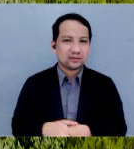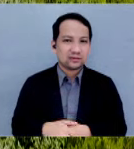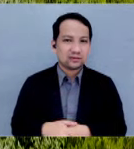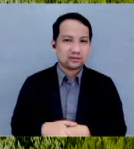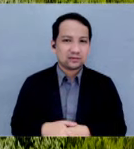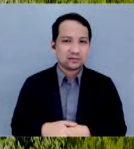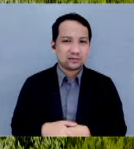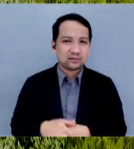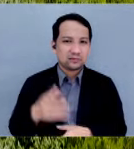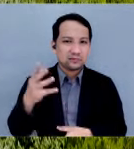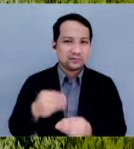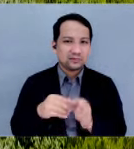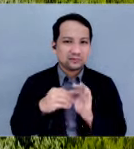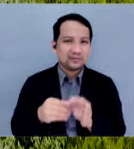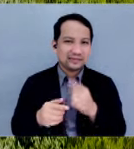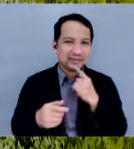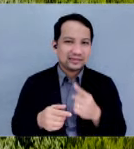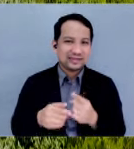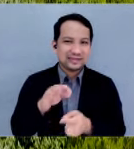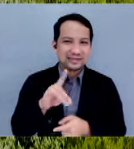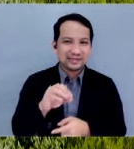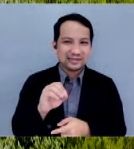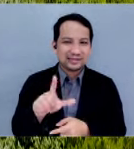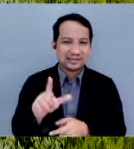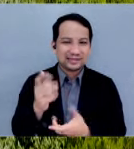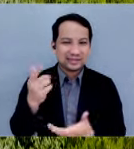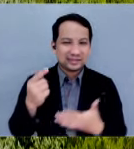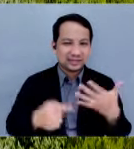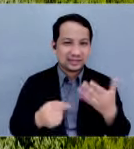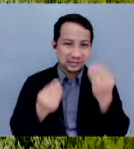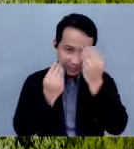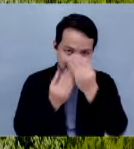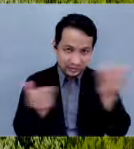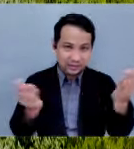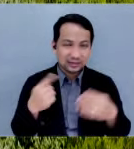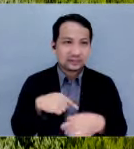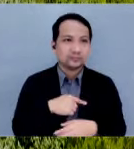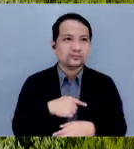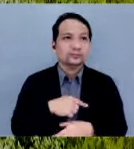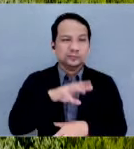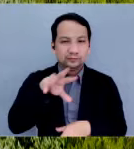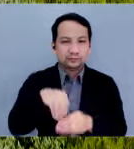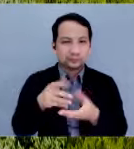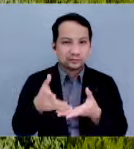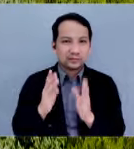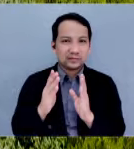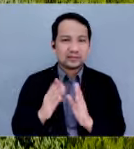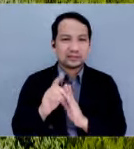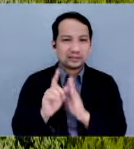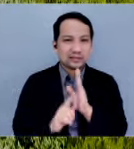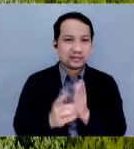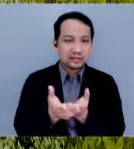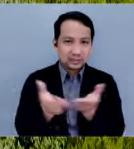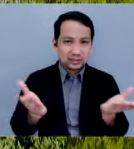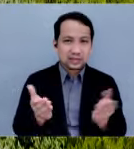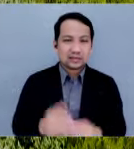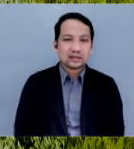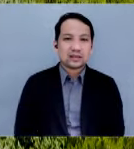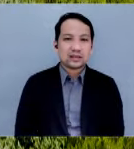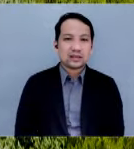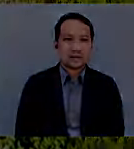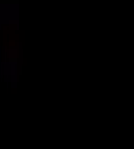Marami pa yan. Budol alert. Natin na well-informed kayo. Kagaya ng ito dito sa Legal Bato, di ba? Alamin din natin. Pananagutan sa